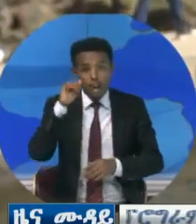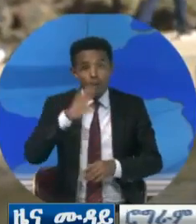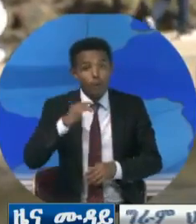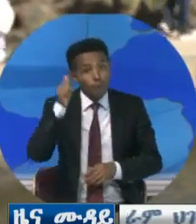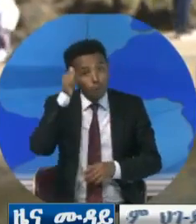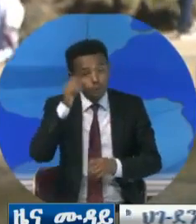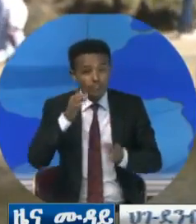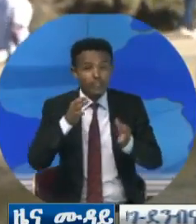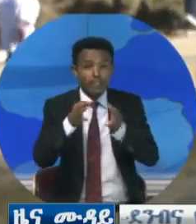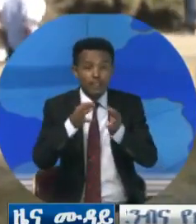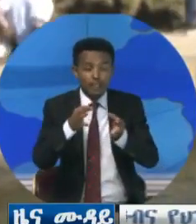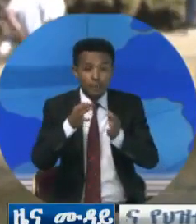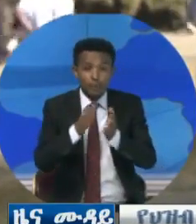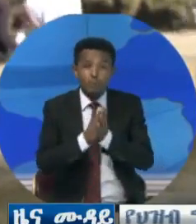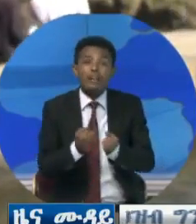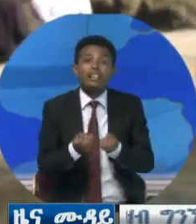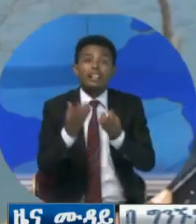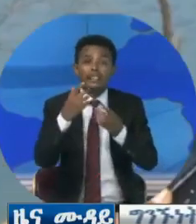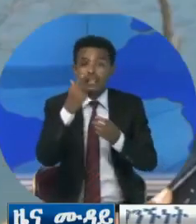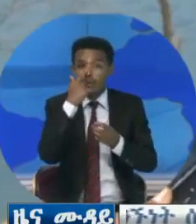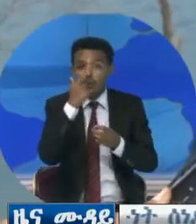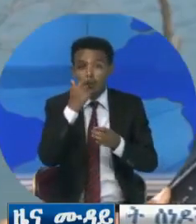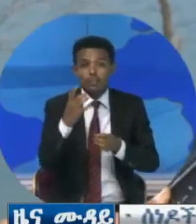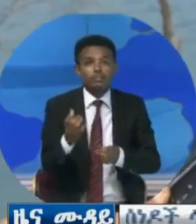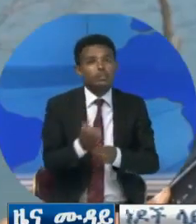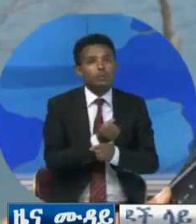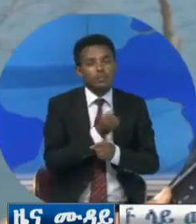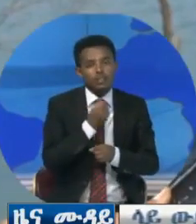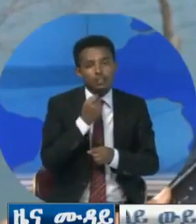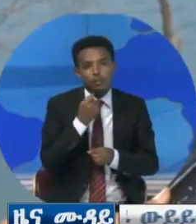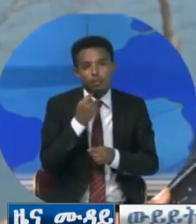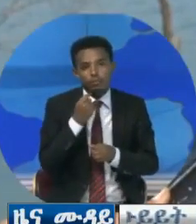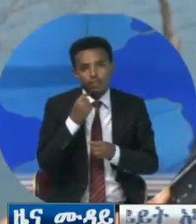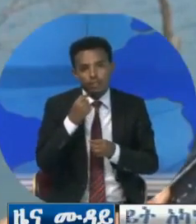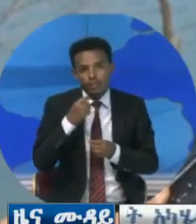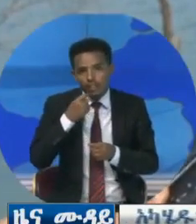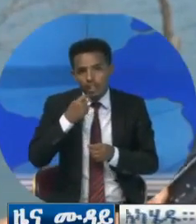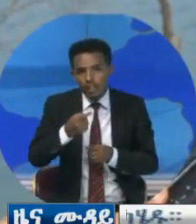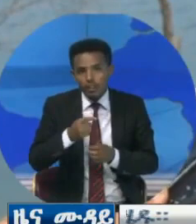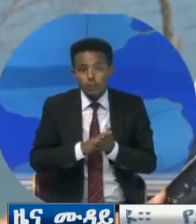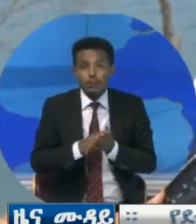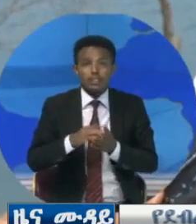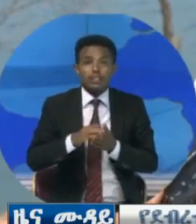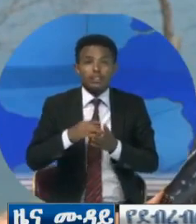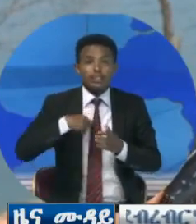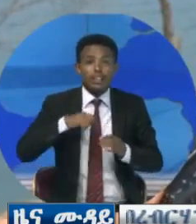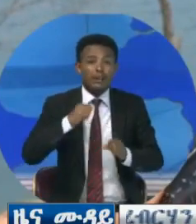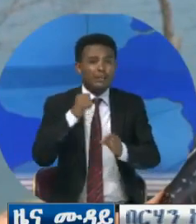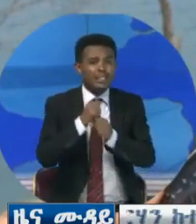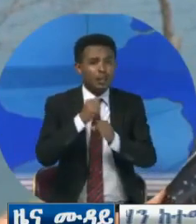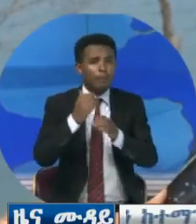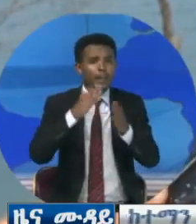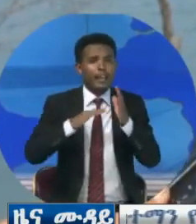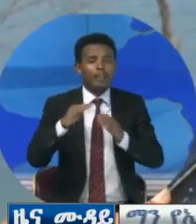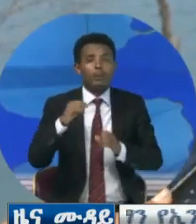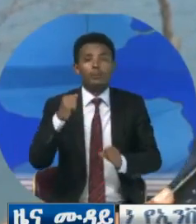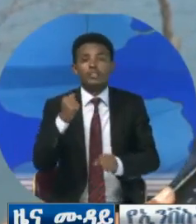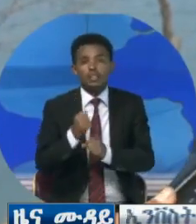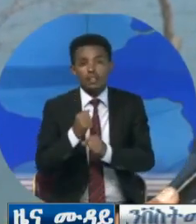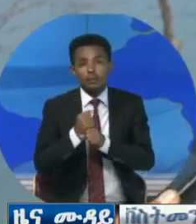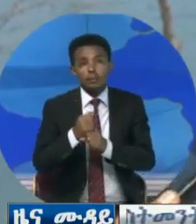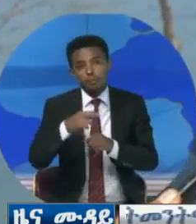በርካታ ትምህርቶችን እንደቀሰሙም ነው የተናገሩት። እኛ ከምንሰራው በላይ ነው የሰራችሁት። ምክንያቱም